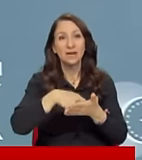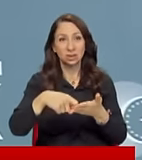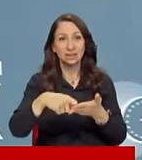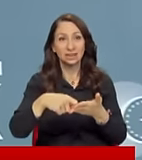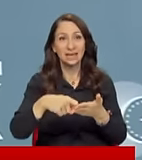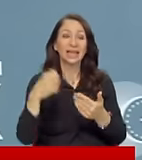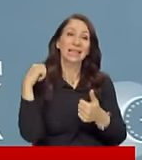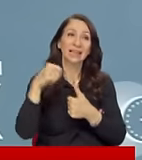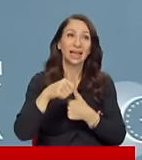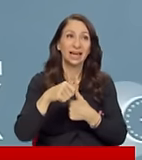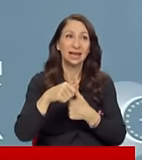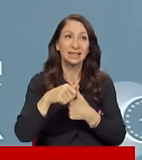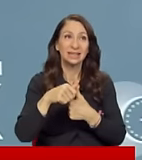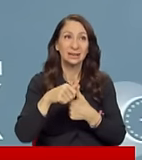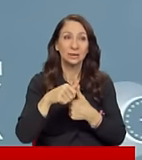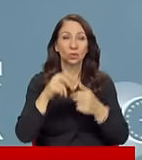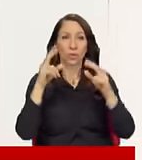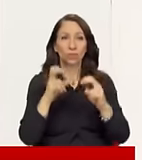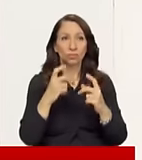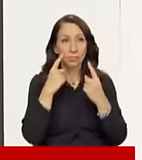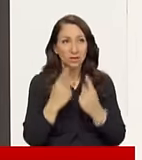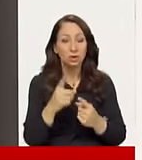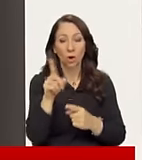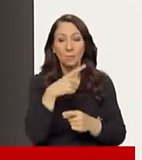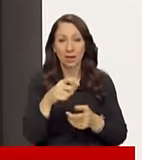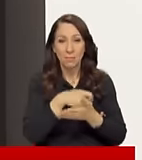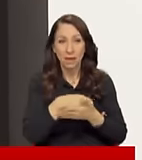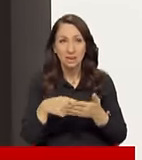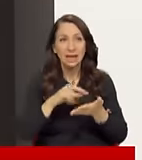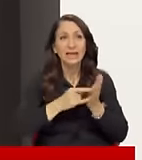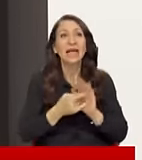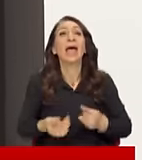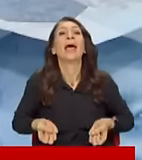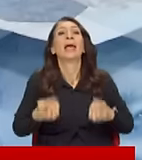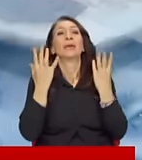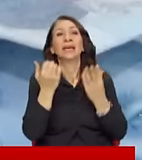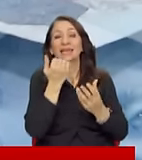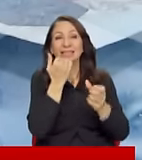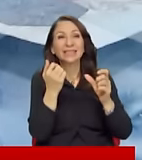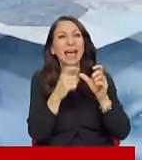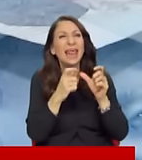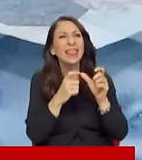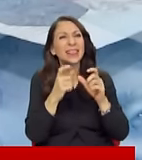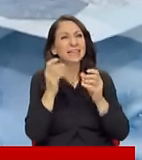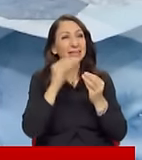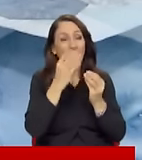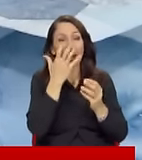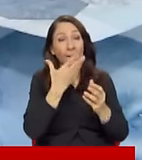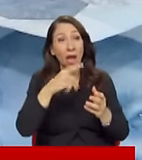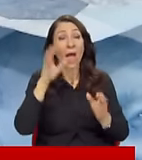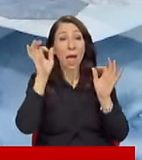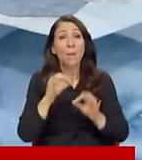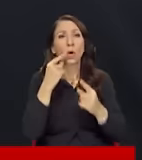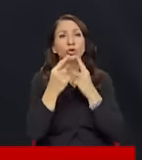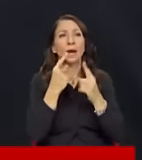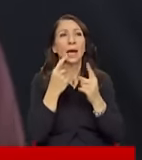maaşlarını tekrar masaya yatıracağız. 10 bin lira maaşla geçinemeyen, seyyanen zam bekleyen emekliye her